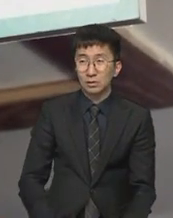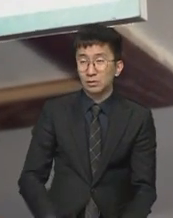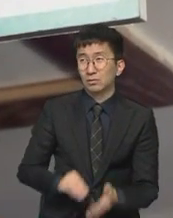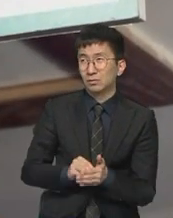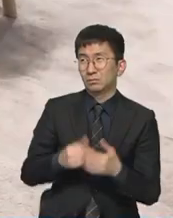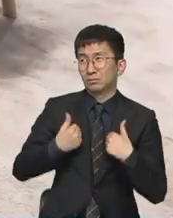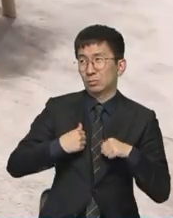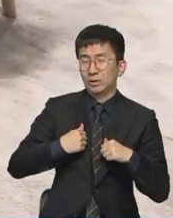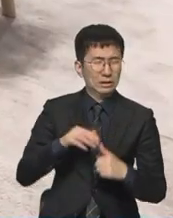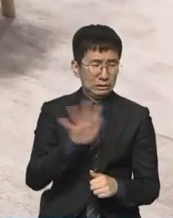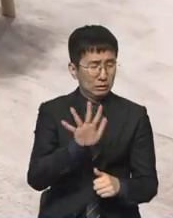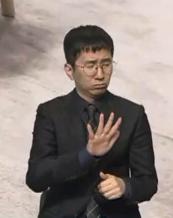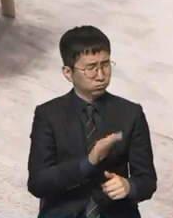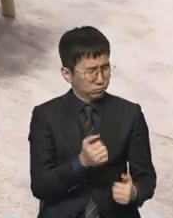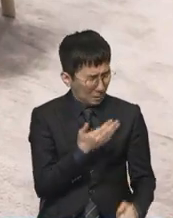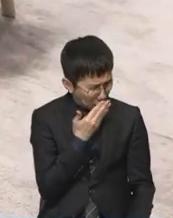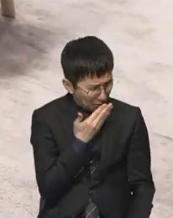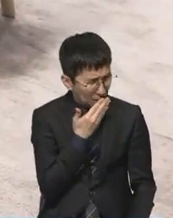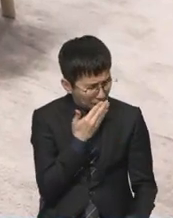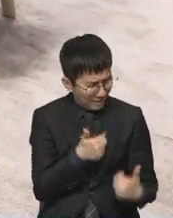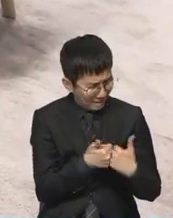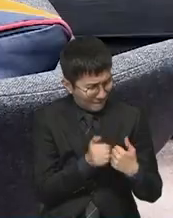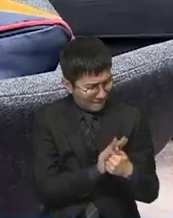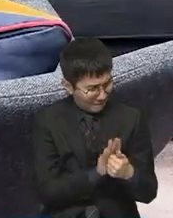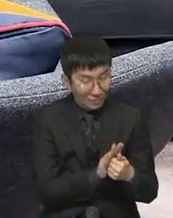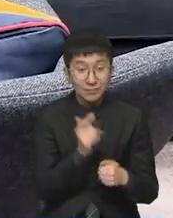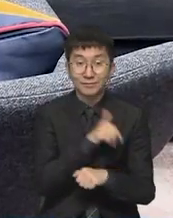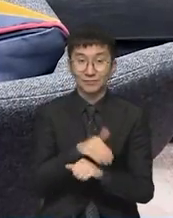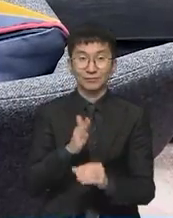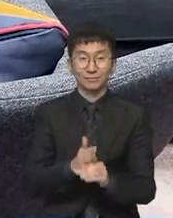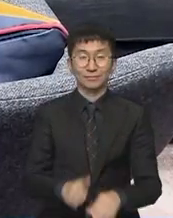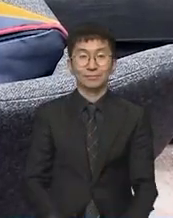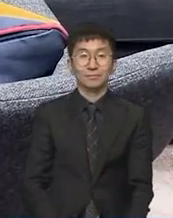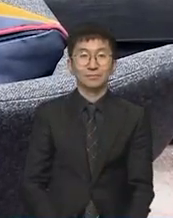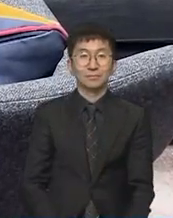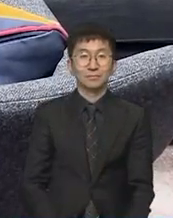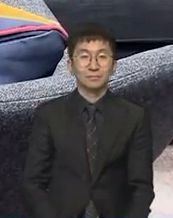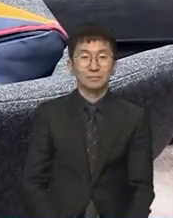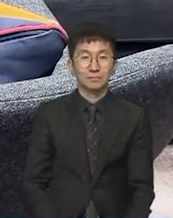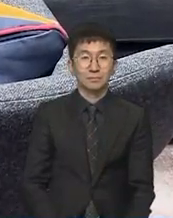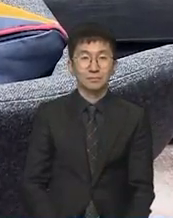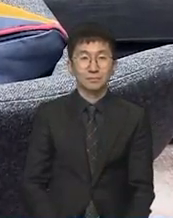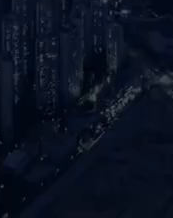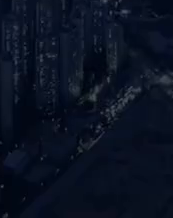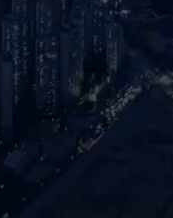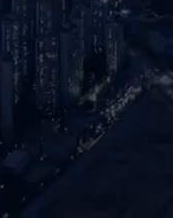위한 심리 상담 등의 프로그램도 마련하기로 했습니다. SBS 정반석입니다.